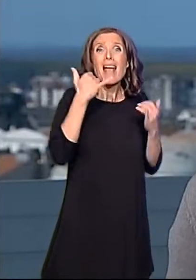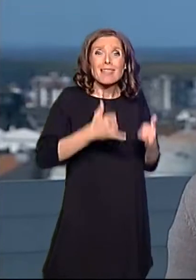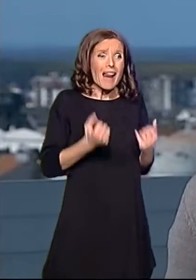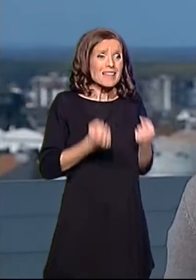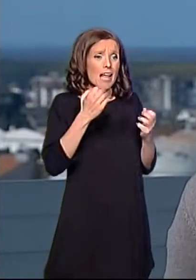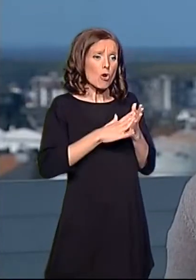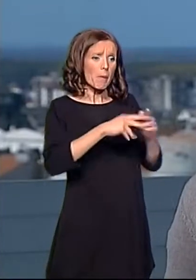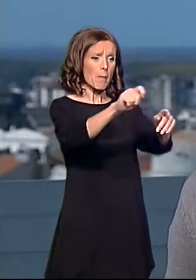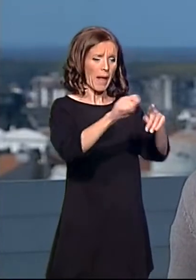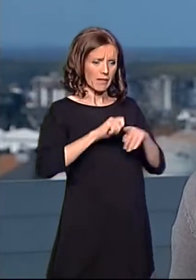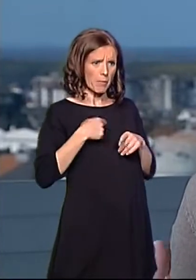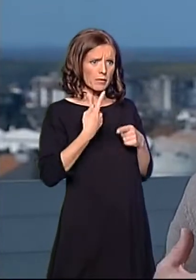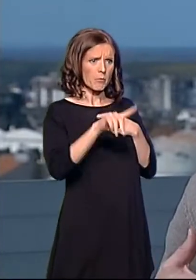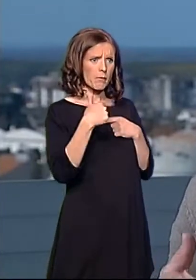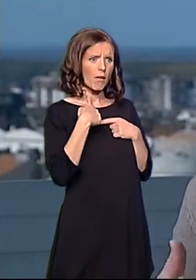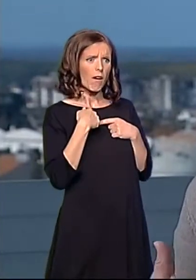imaš različito telo.